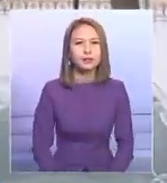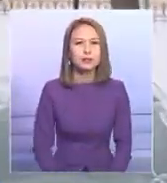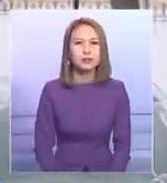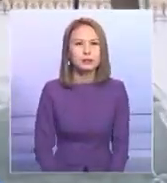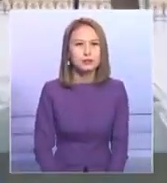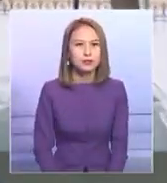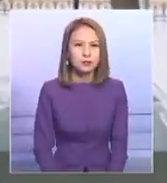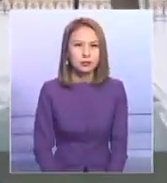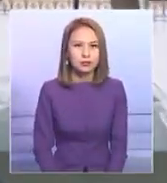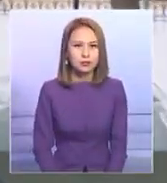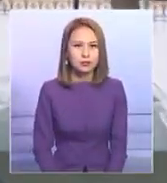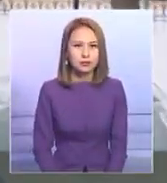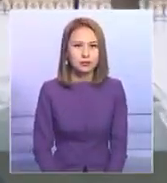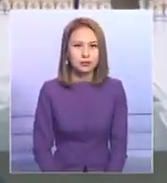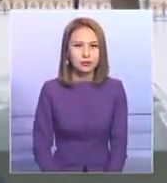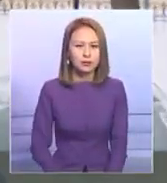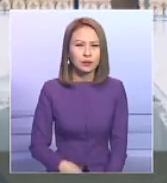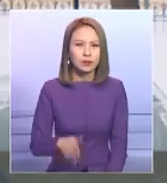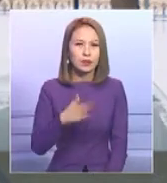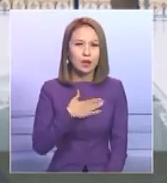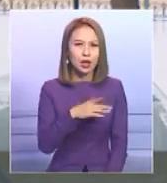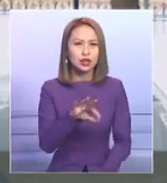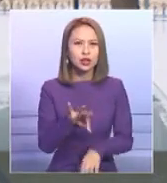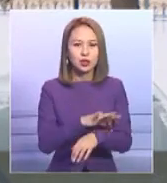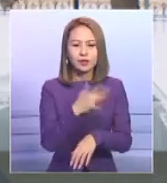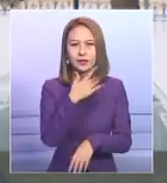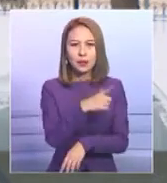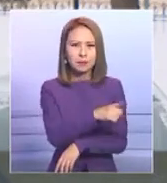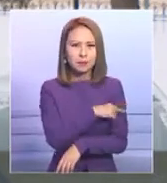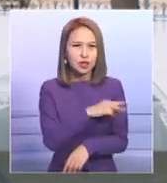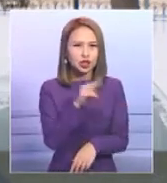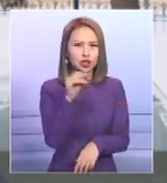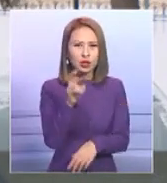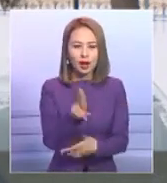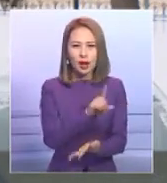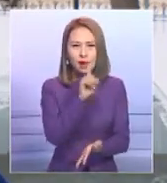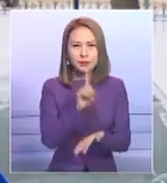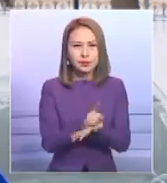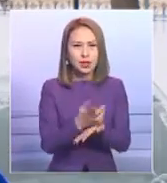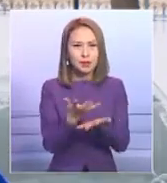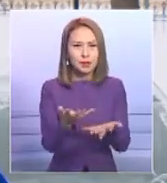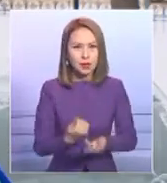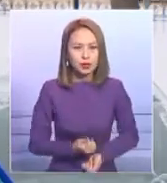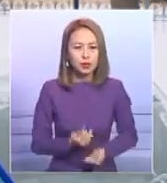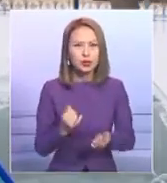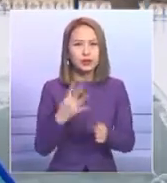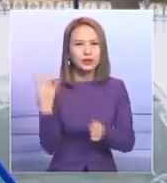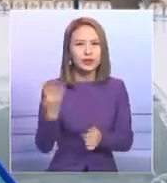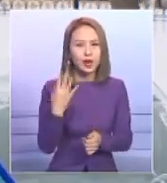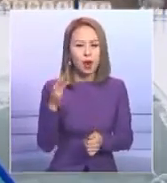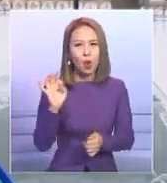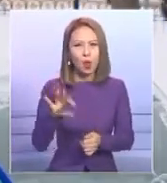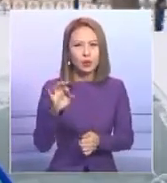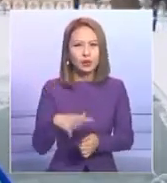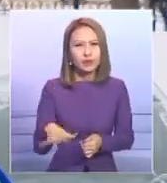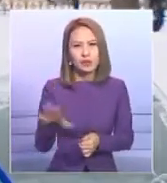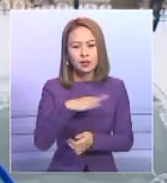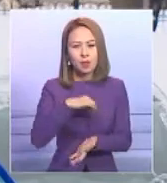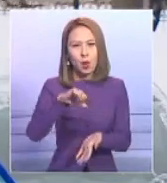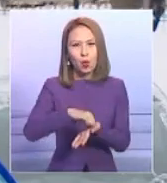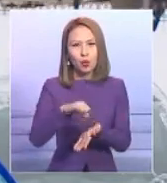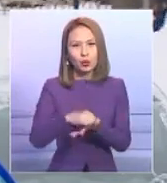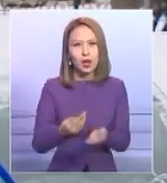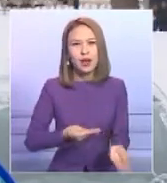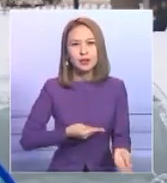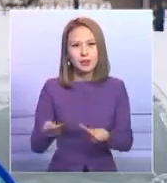Мы с женой, в принципе, всегда требуем чеки. Біз жұбайымыз екеміз дүкенге барғанда үнемі чек талап етеміз. Сосын 4-ші қазан күні чектерді байқауға